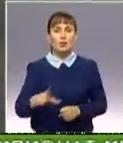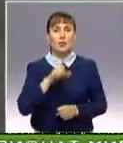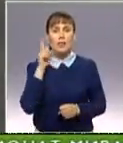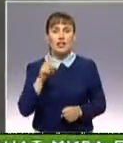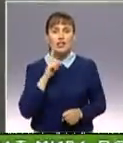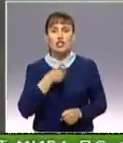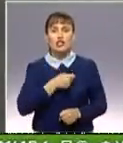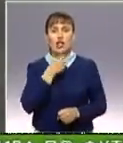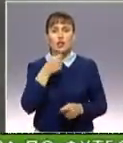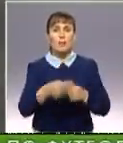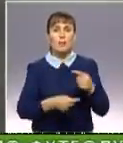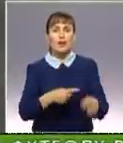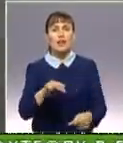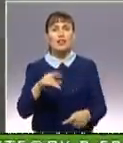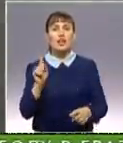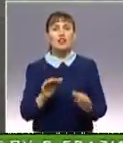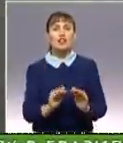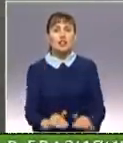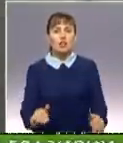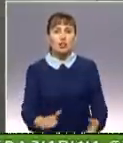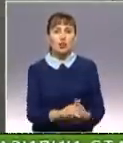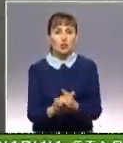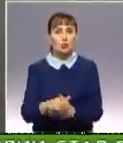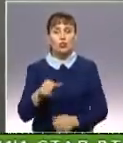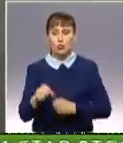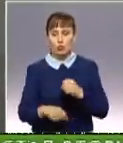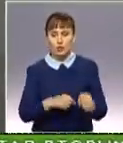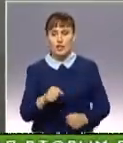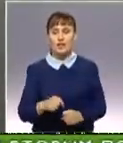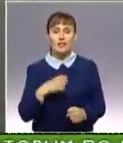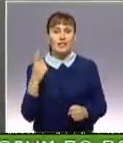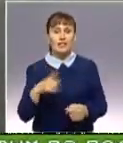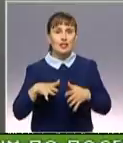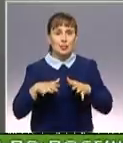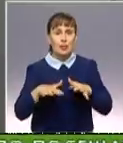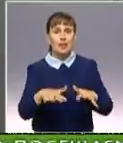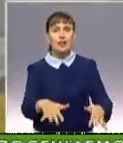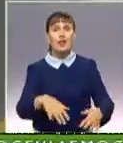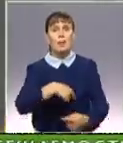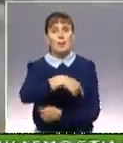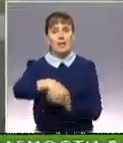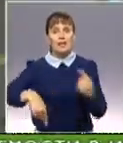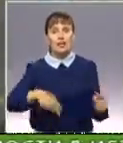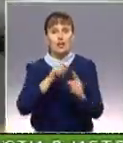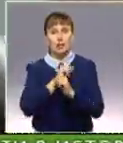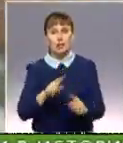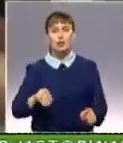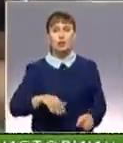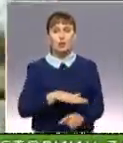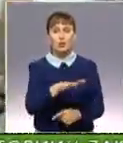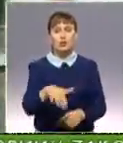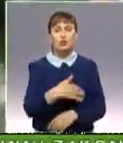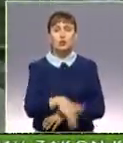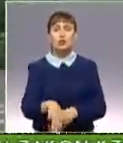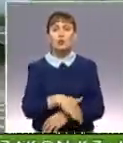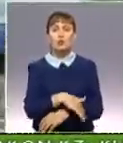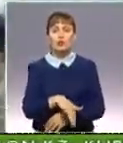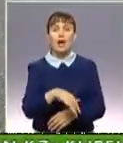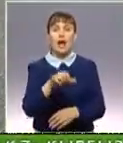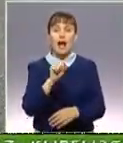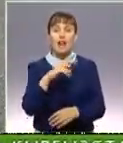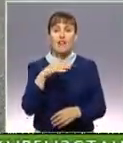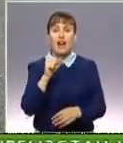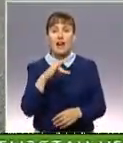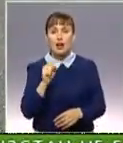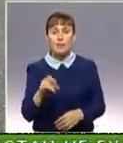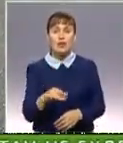Молодежь, старшее поколение и даже дети дружно крутили педали. В едином порыве они прокатились по необычайно пустым улицам города. Проспект